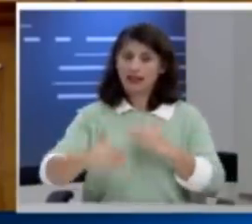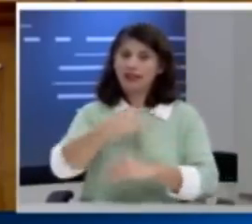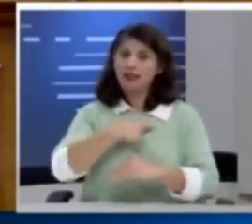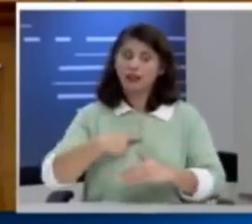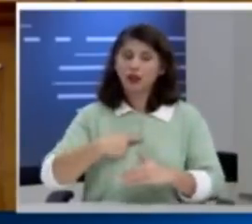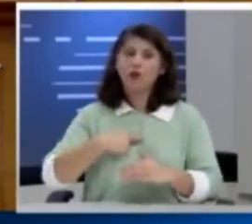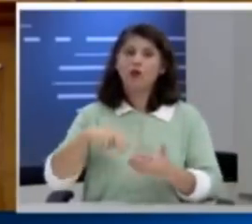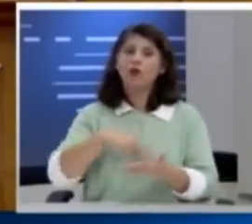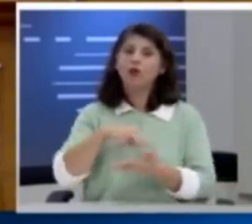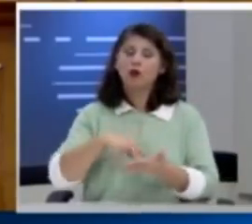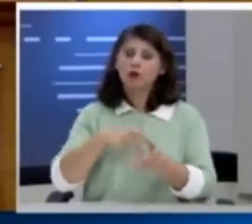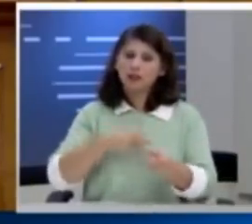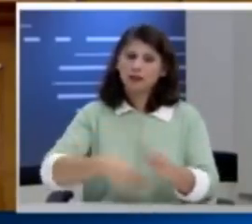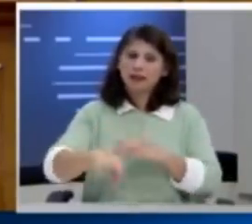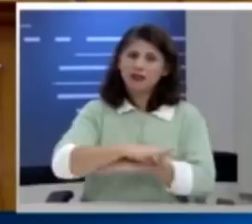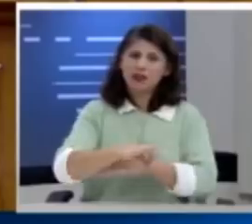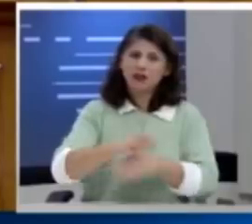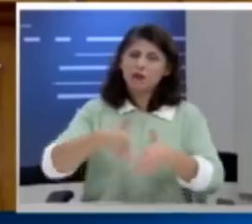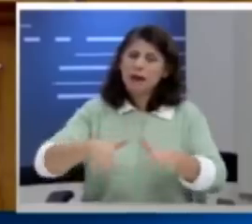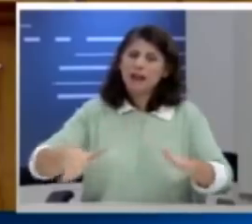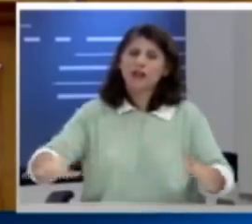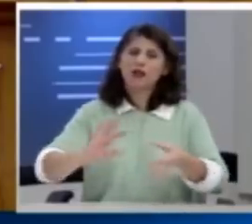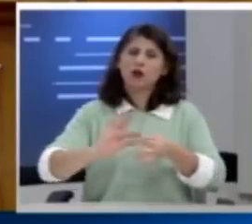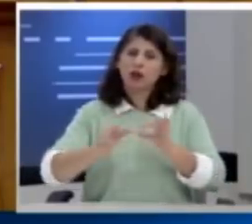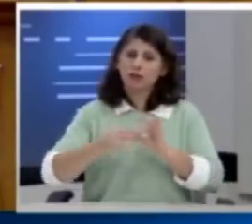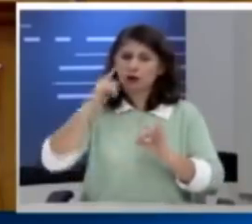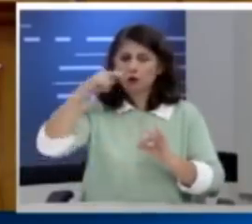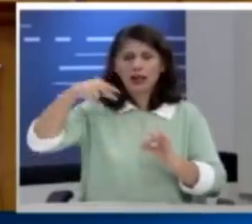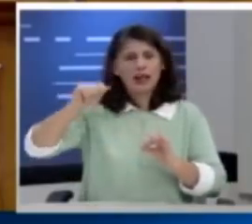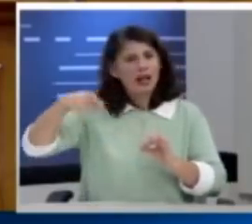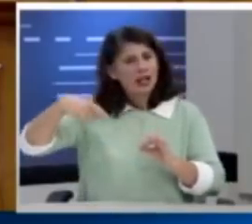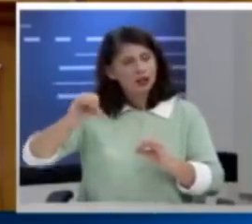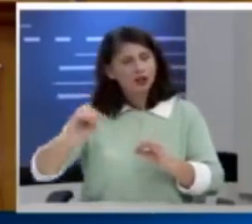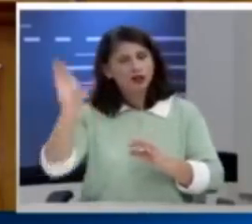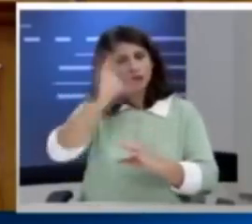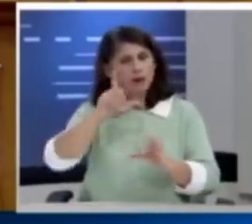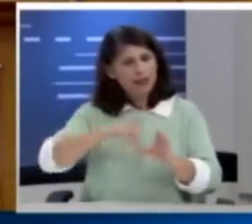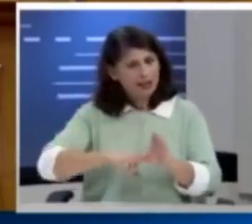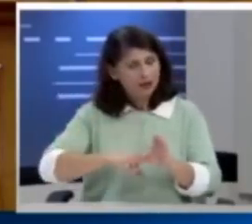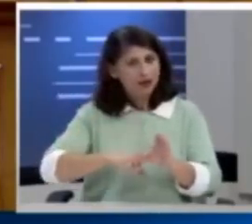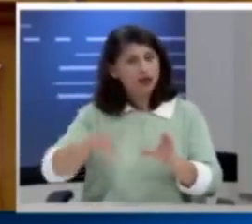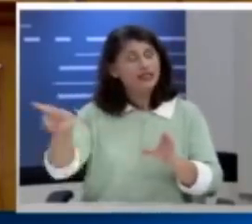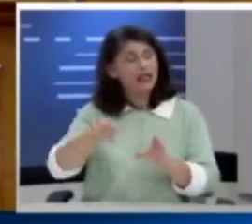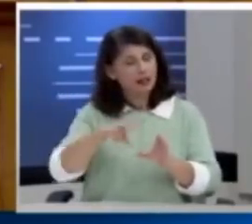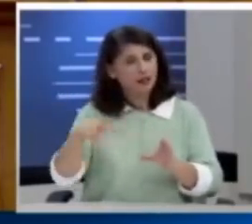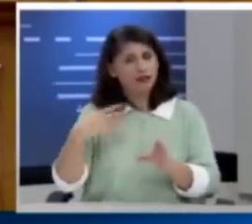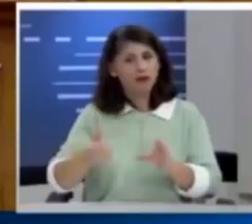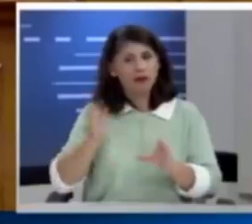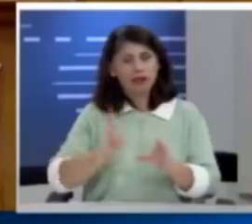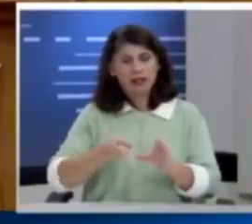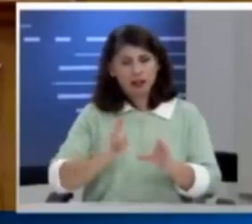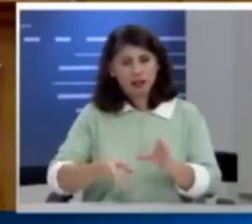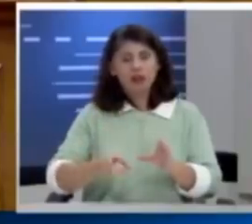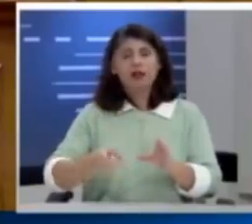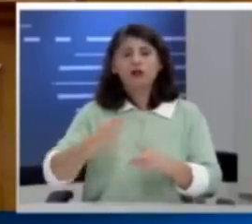στους εγκληματικούς σχεδιασμούς των υπεριαλιστικών οργανισμών του ΝΑΤΟ, της Ευρωπαϊκής Ένωσης, οι οποίοι θέτουν σε